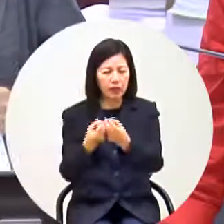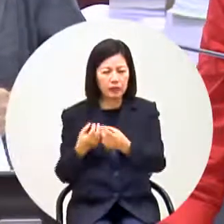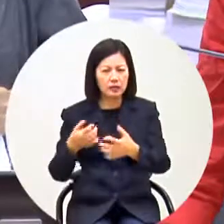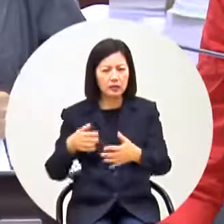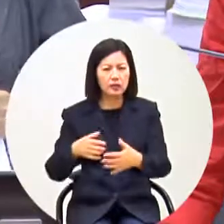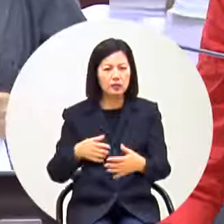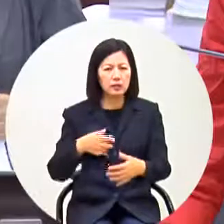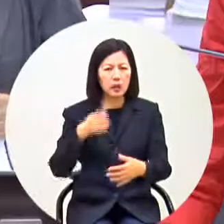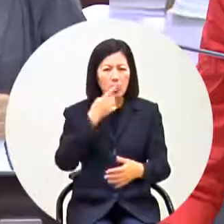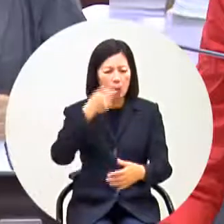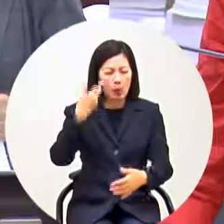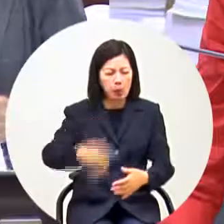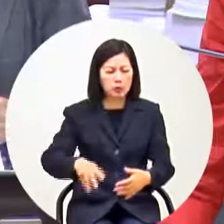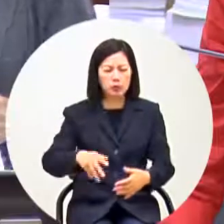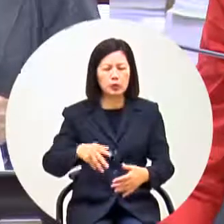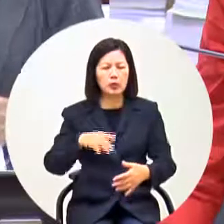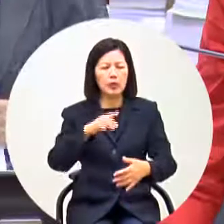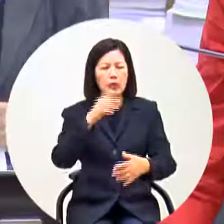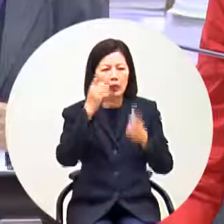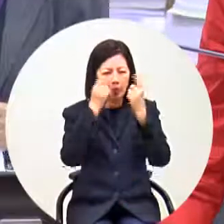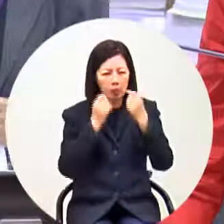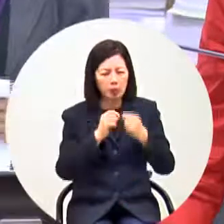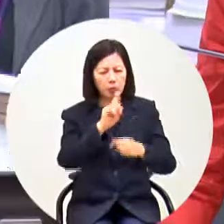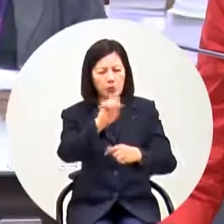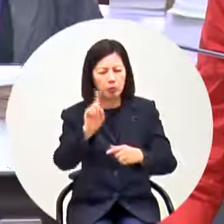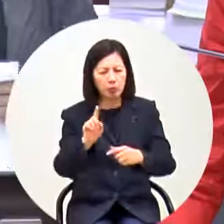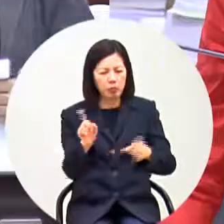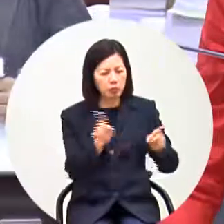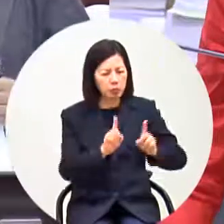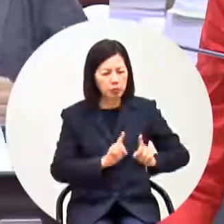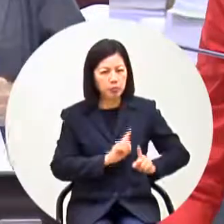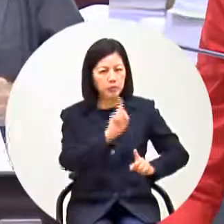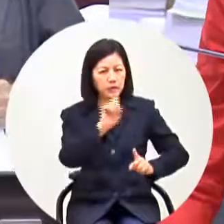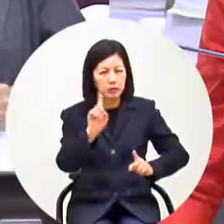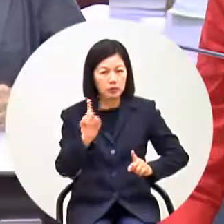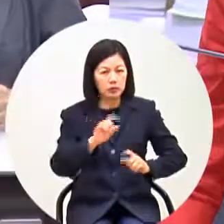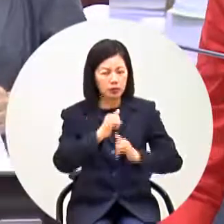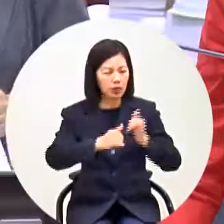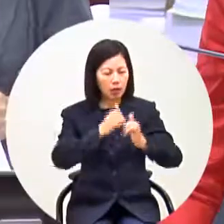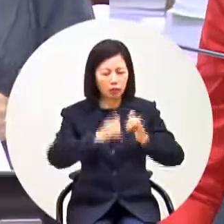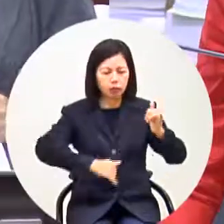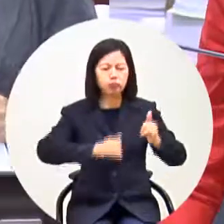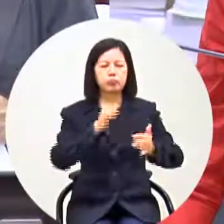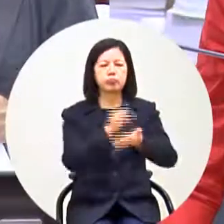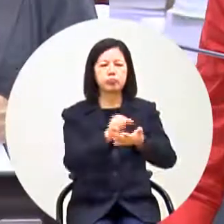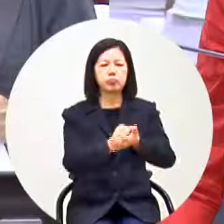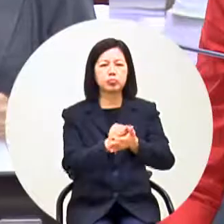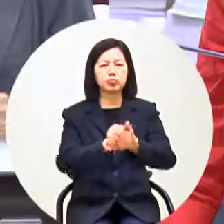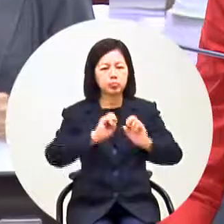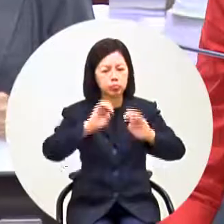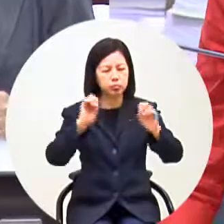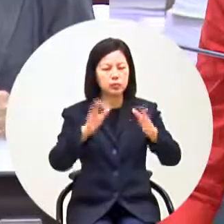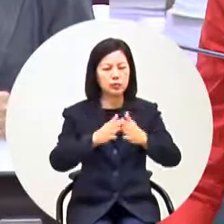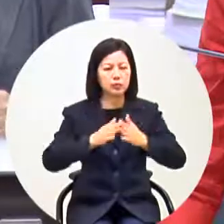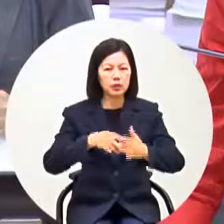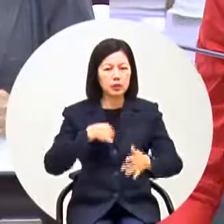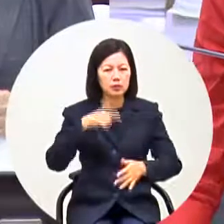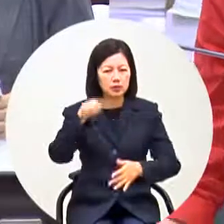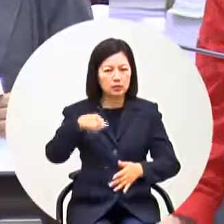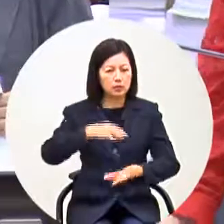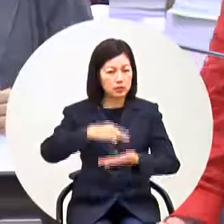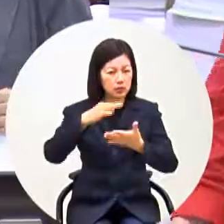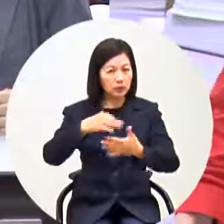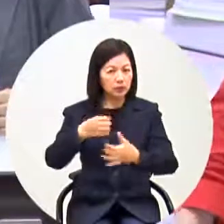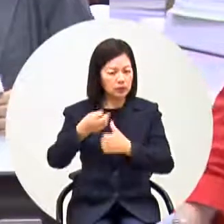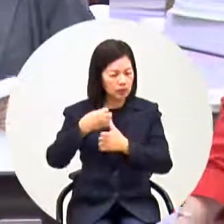程中动人的东西，所以我想这个部分我非常赞同陈议员的意见，那我会请观光局、